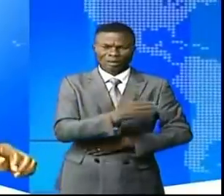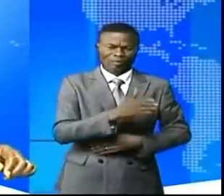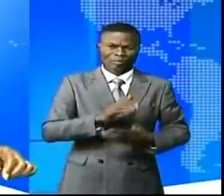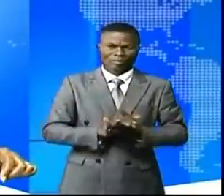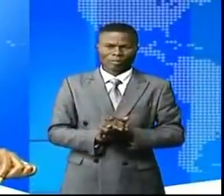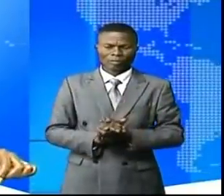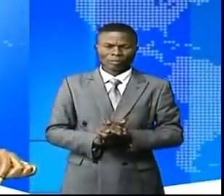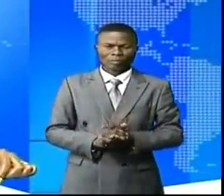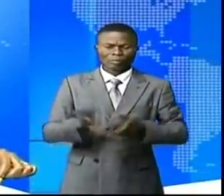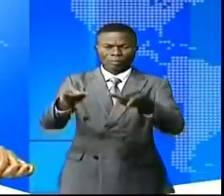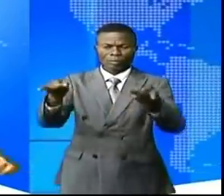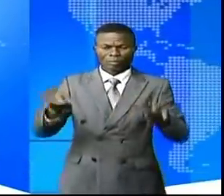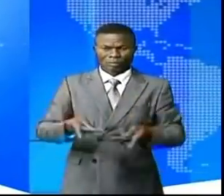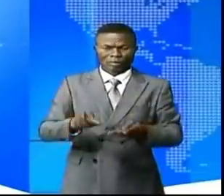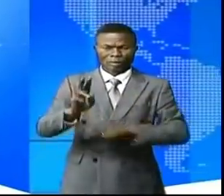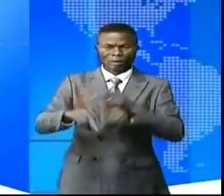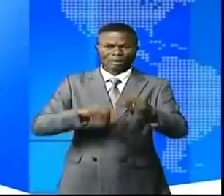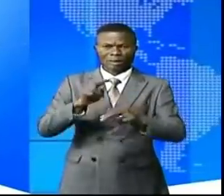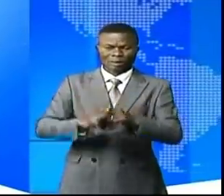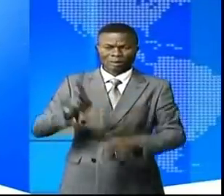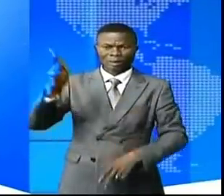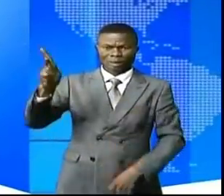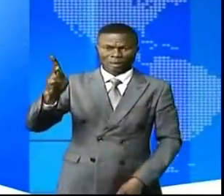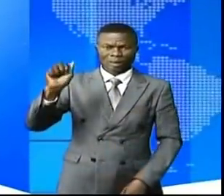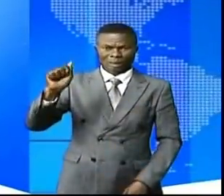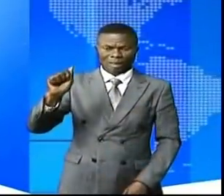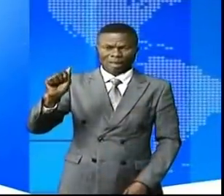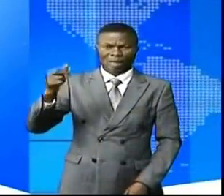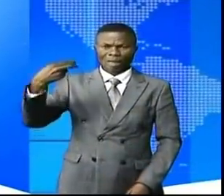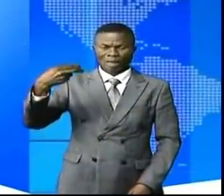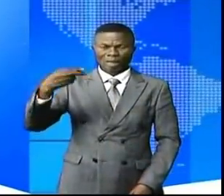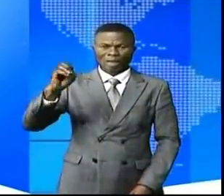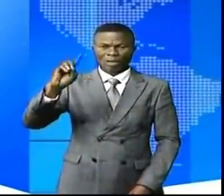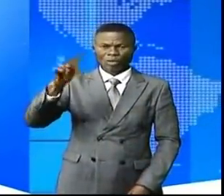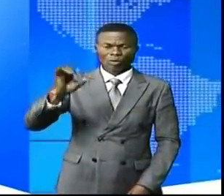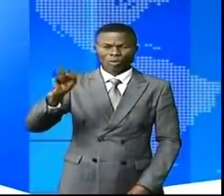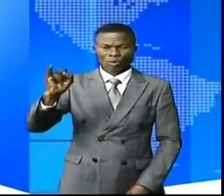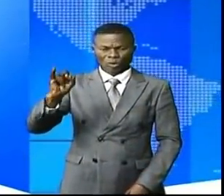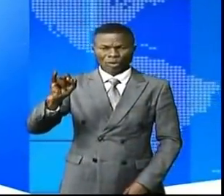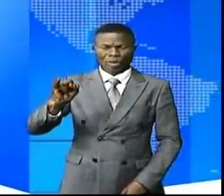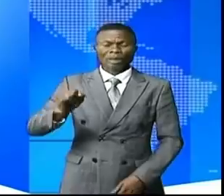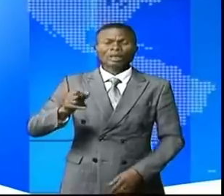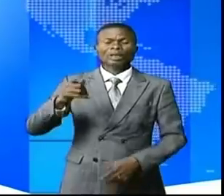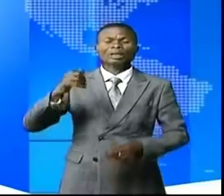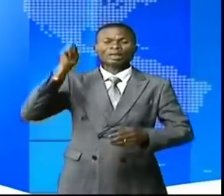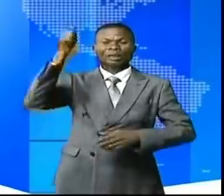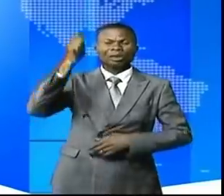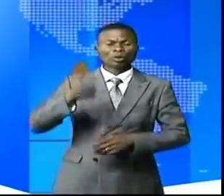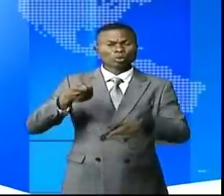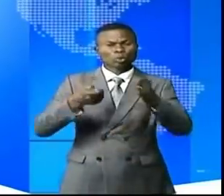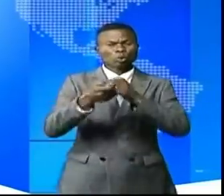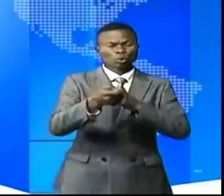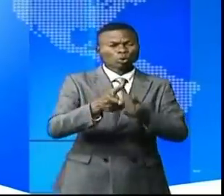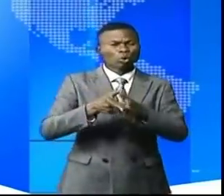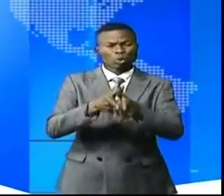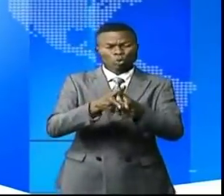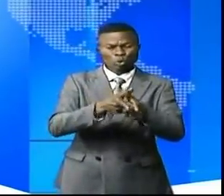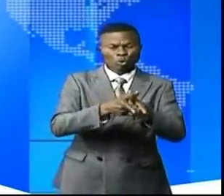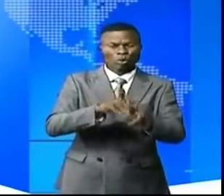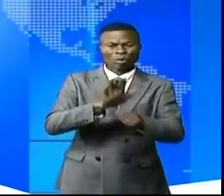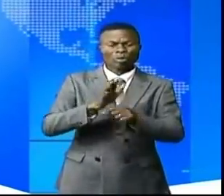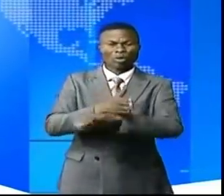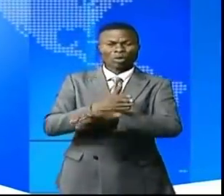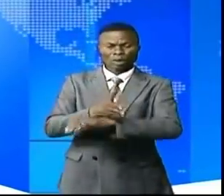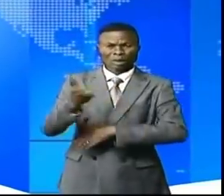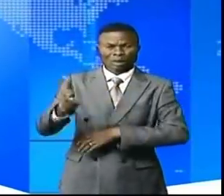Le parc national de Kahuzi-Biega est très menacé par de braconniers et autres en civique qui menacent